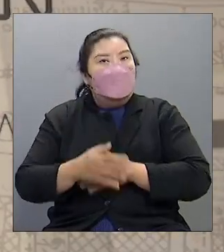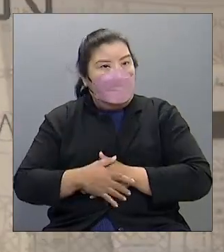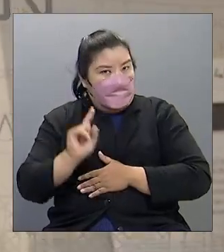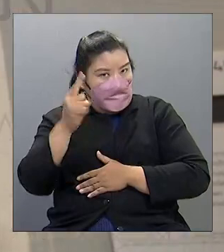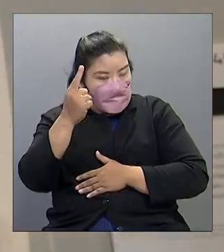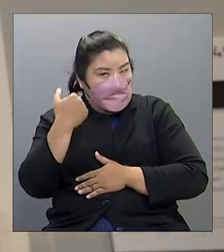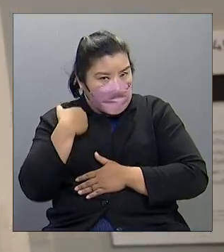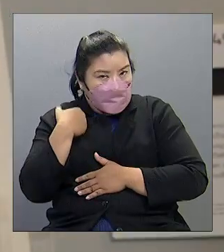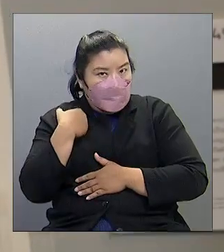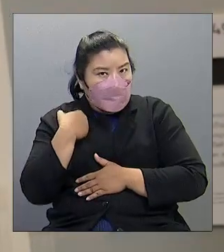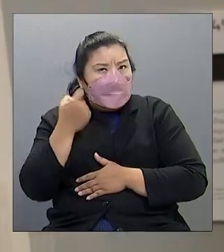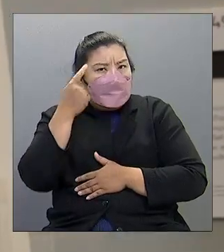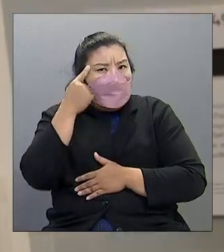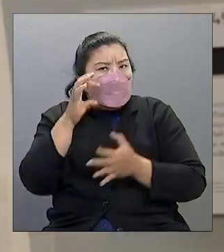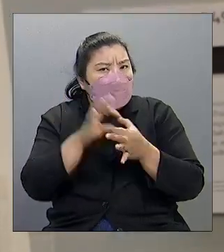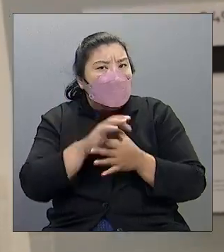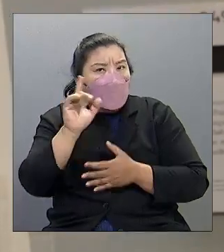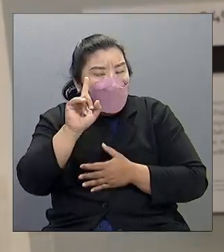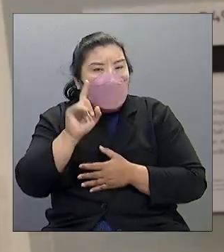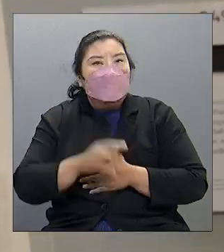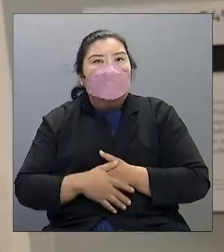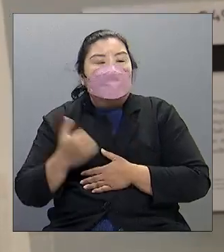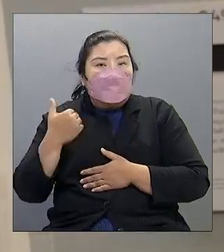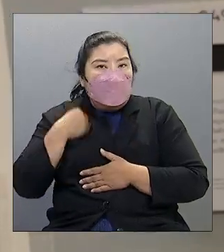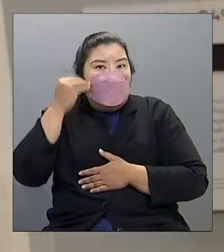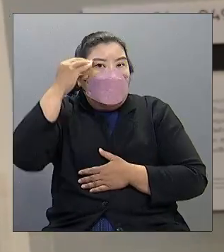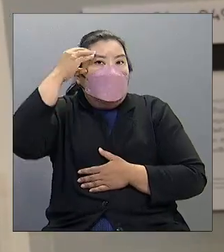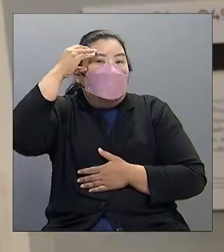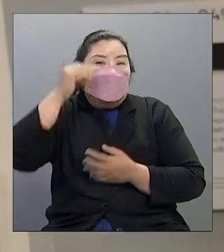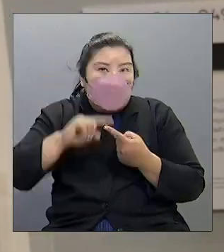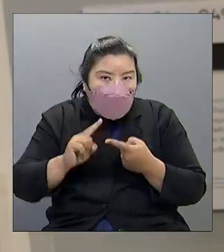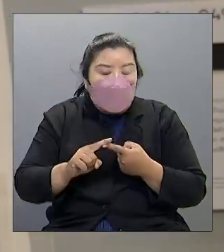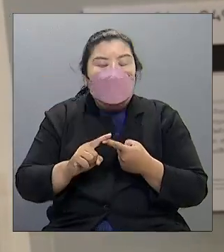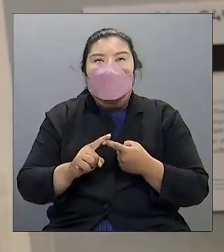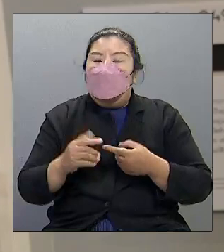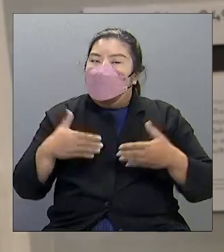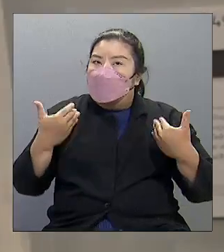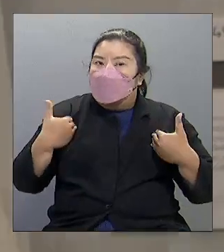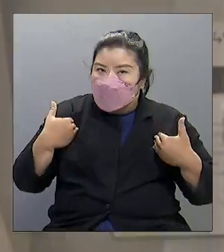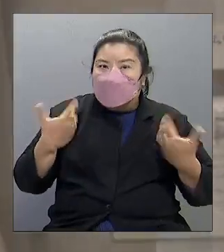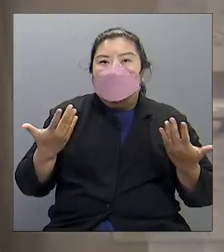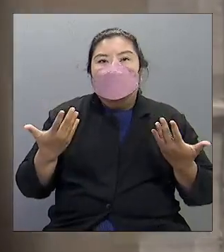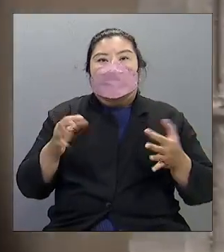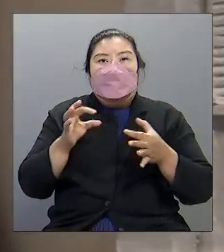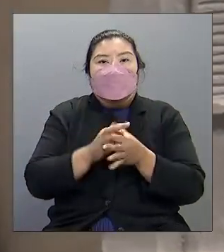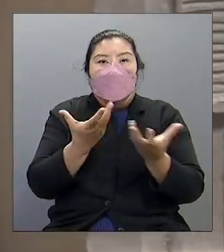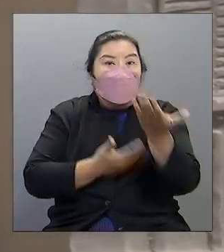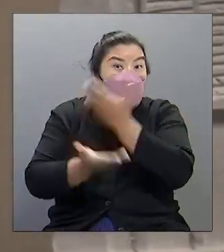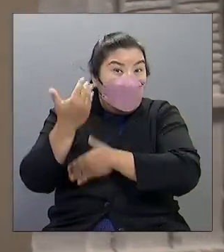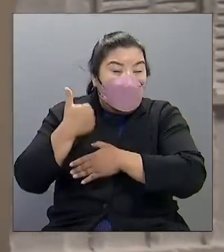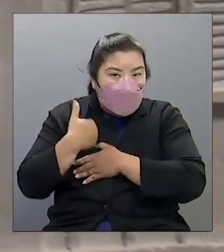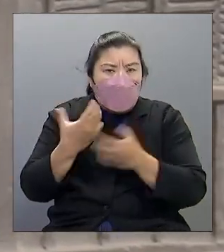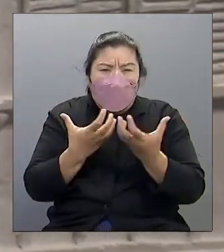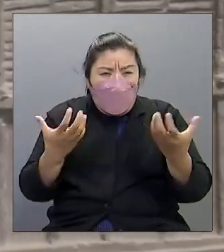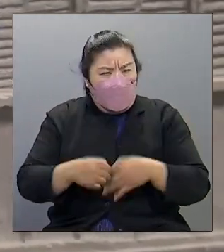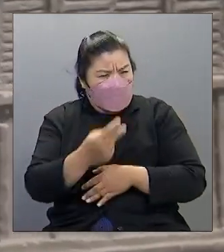เข้าใจง่ายเข้าไปชมแล้วก็จะมีทงความรู้ ควสนุกสนานพพิธภั์ที่นี่นะคะ รวบรวมส่งของโบราณวัธุเครองใช้เกาแ